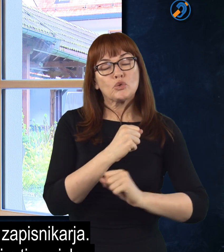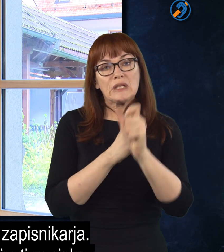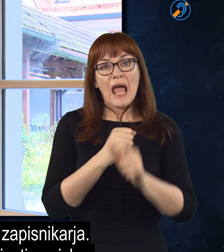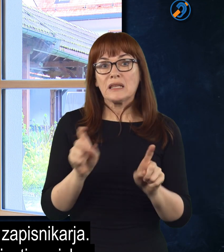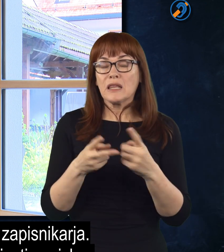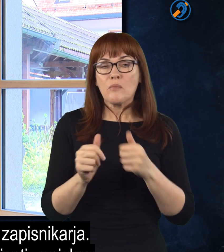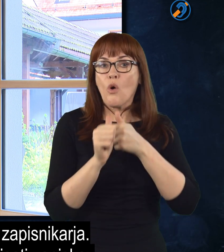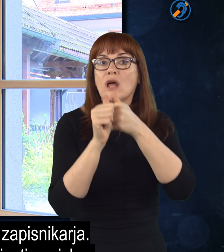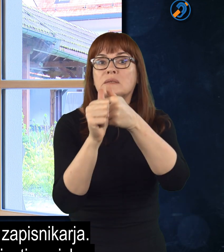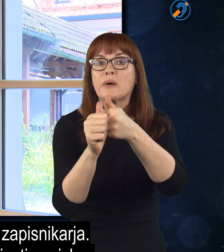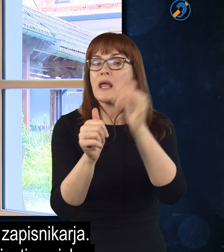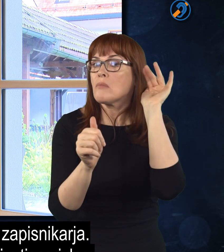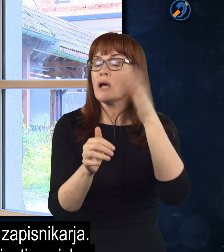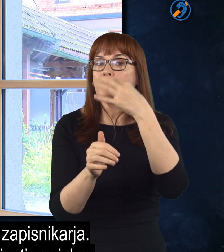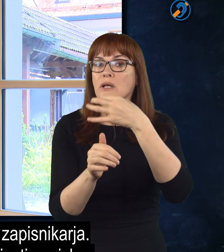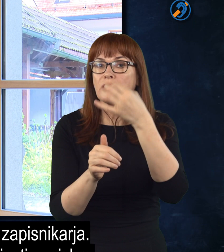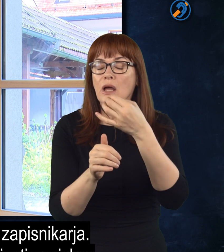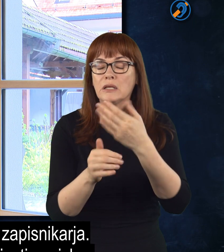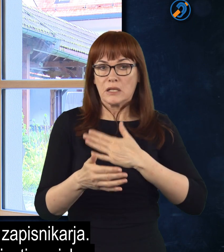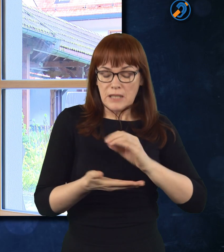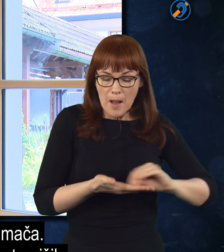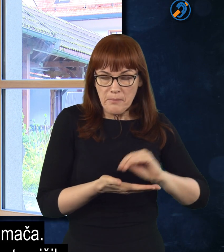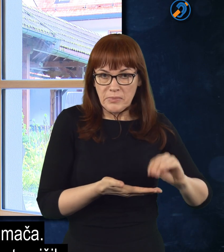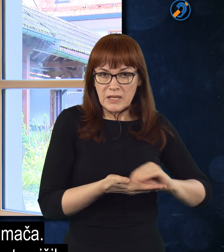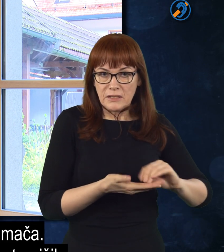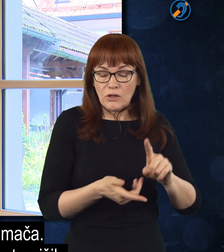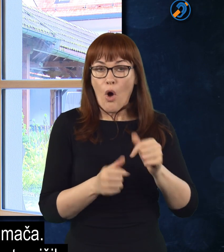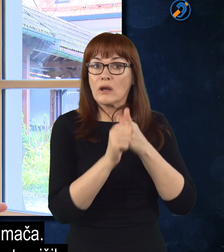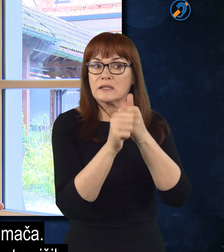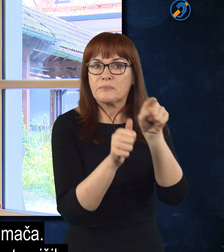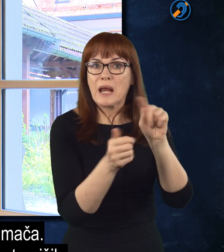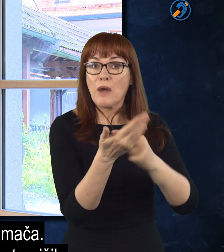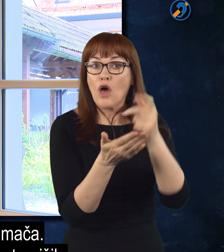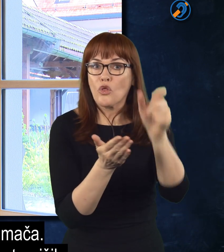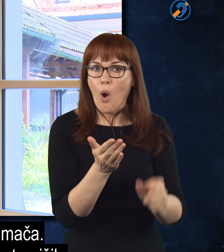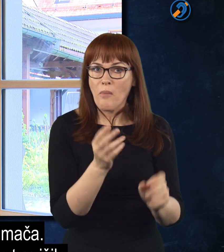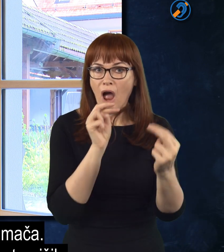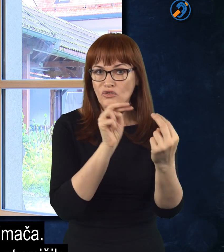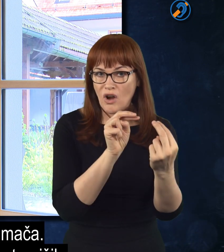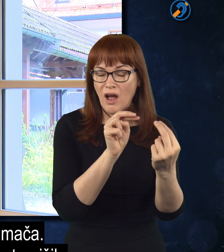more spremljati predavanj in svoje zapiske pisati, kajti spremlja tolmača.